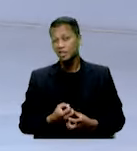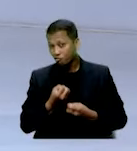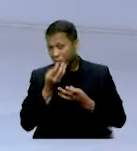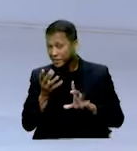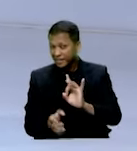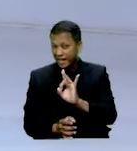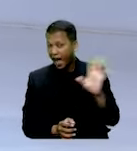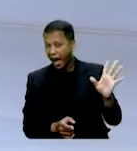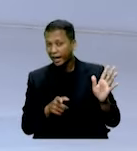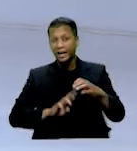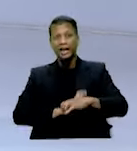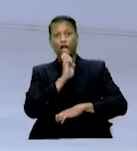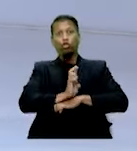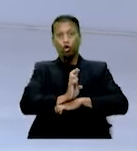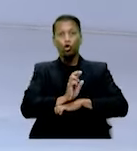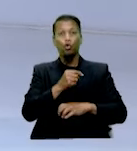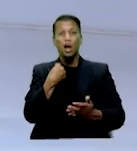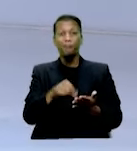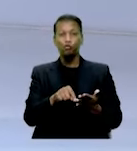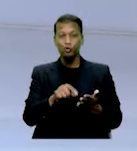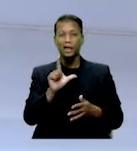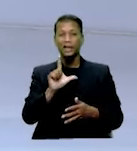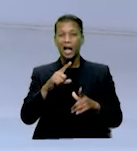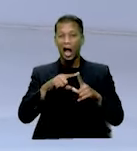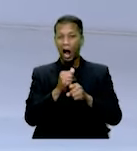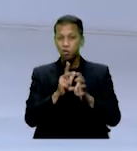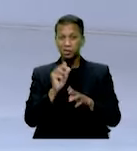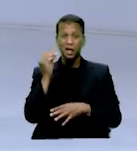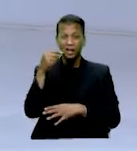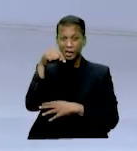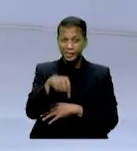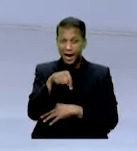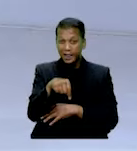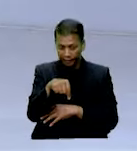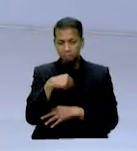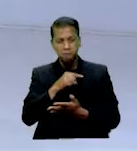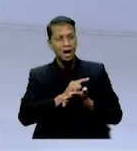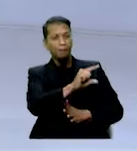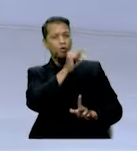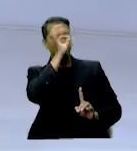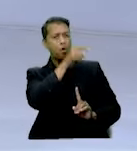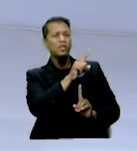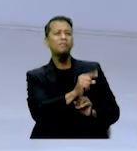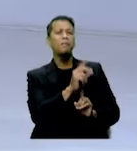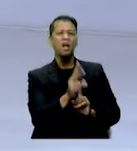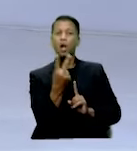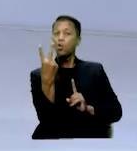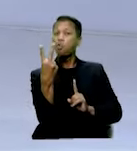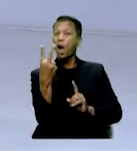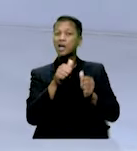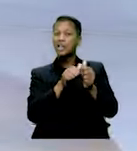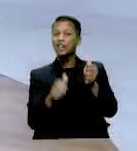Kita ke informasi lainnya, pemirsa. Rektor kampus swasta di Lenteng Agung, Jakarta Selatan dilaporkan ke Polda Metro Jaya atas dugaan